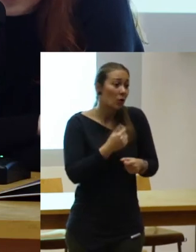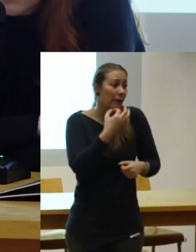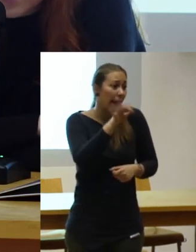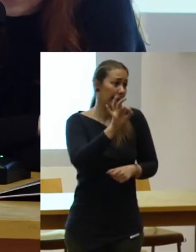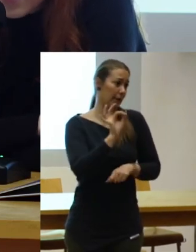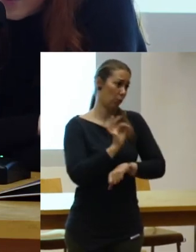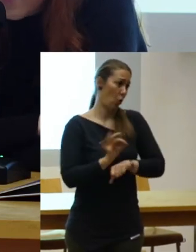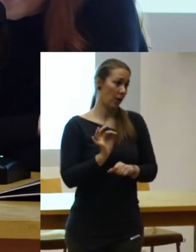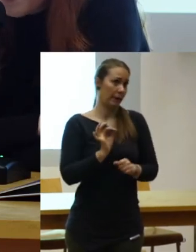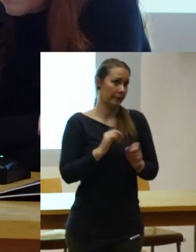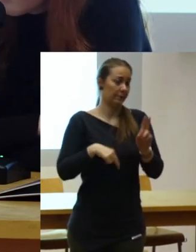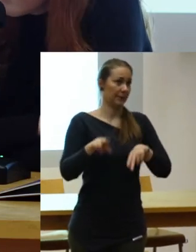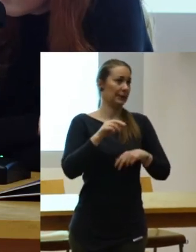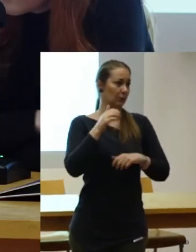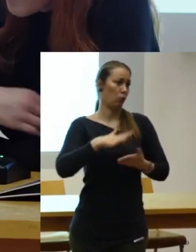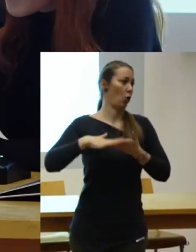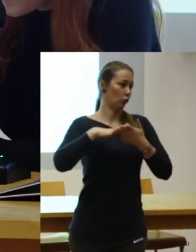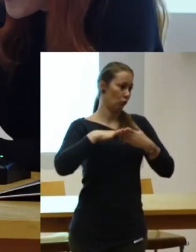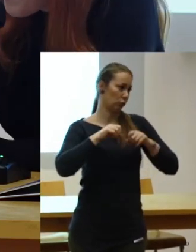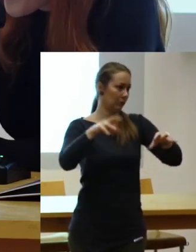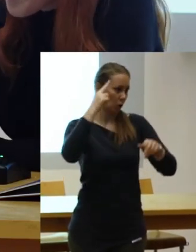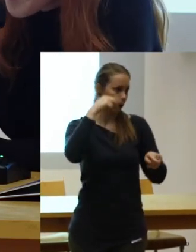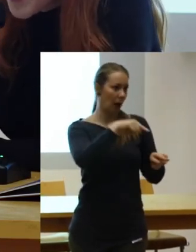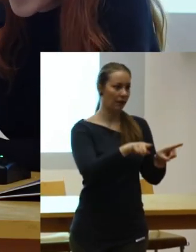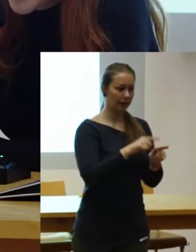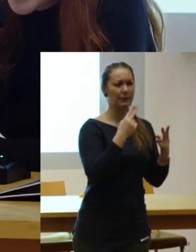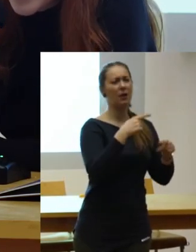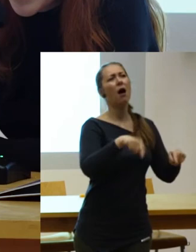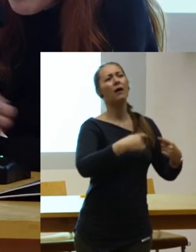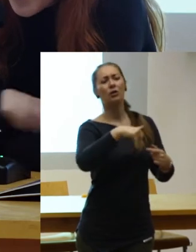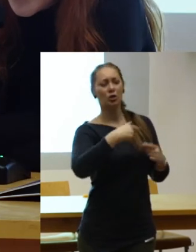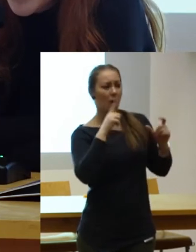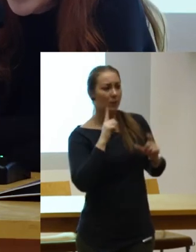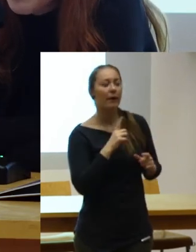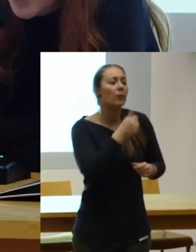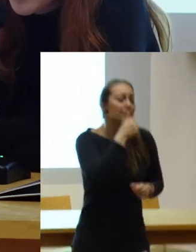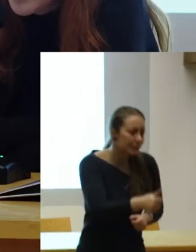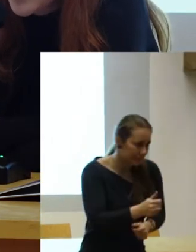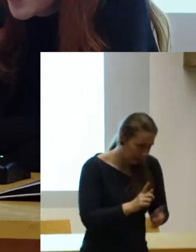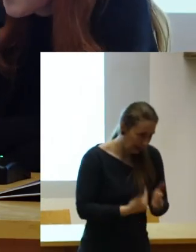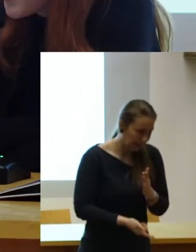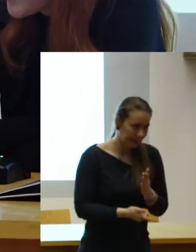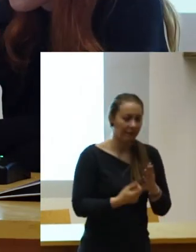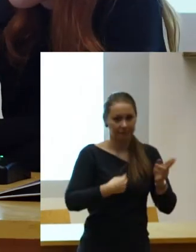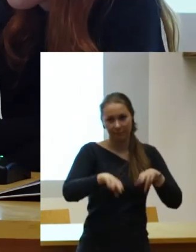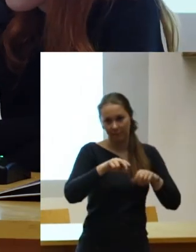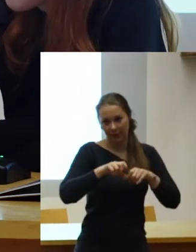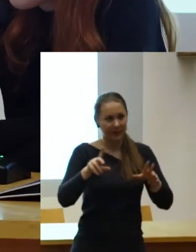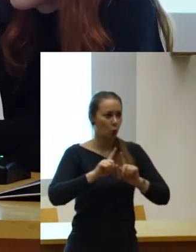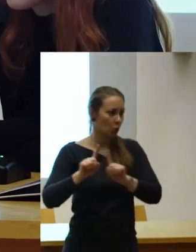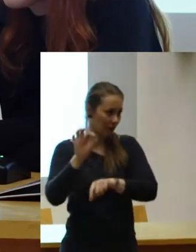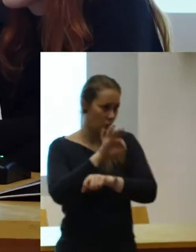třeba širší veřejnost zná. A teď teda zpět k tomu, že to není jediný projekt, že společnost toho dělá víc.